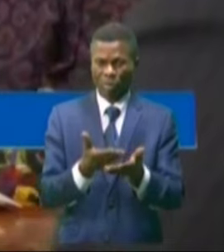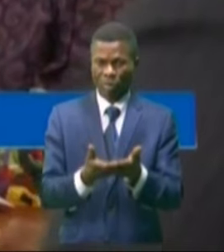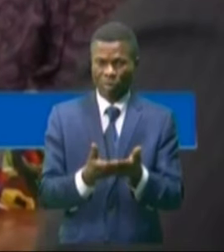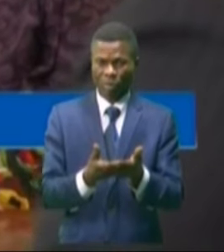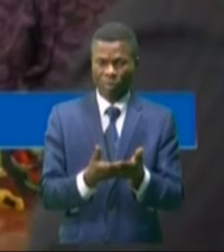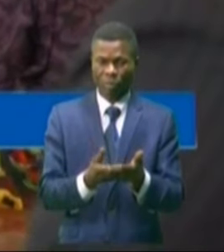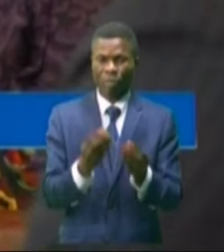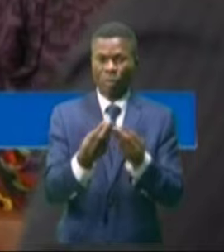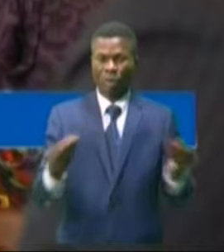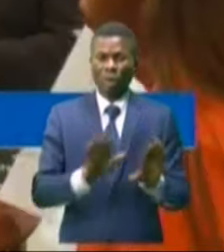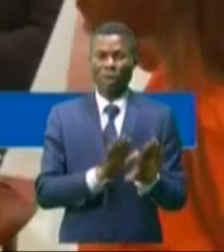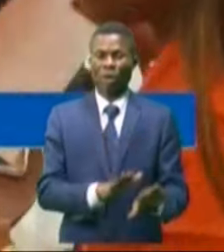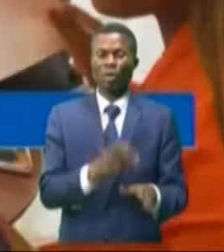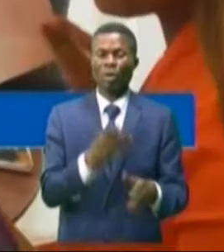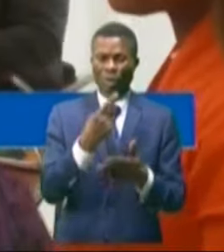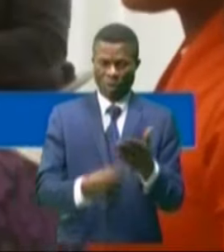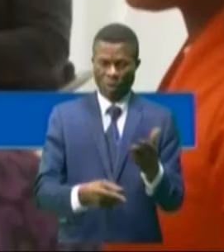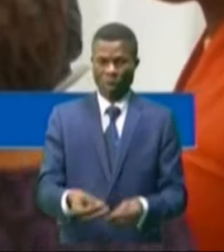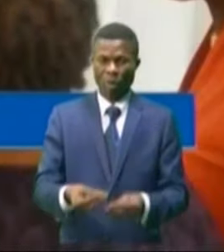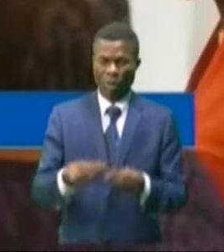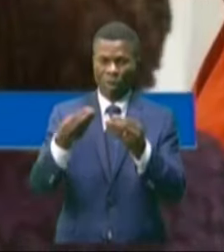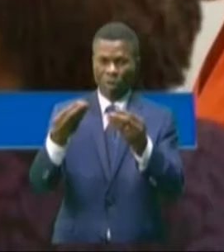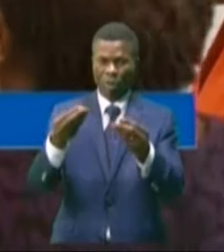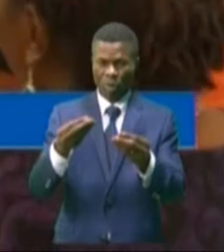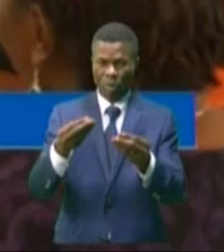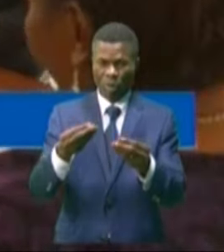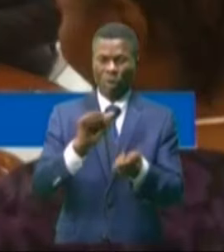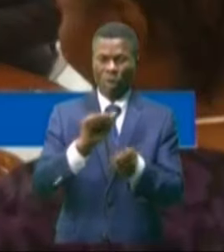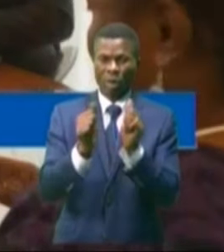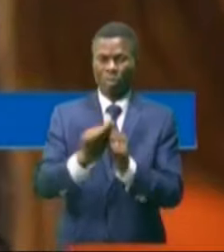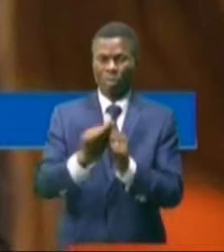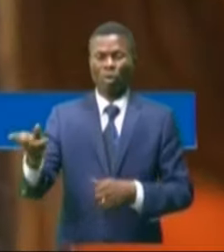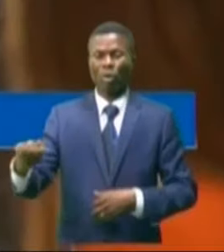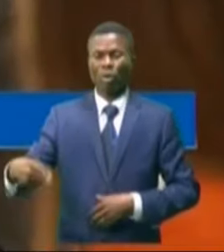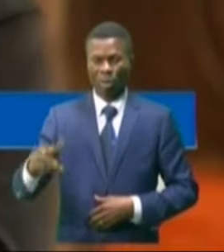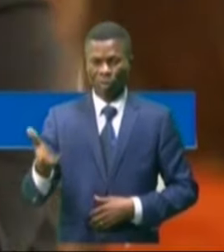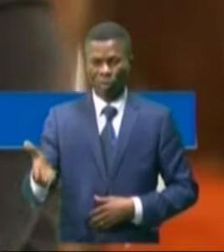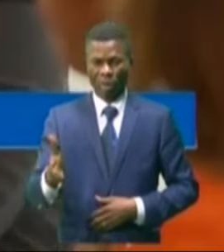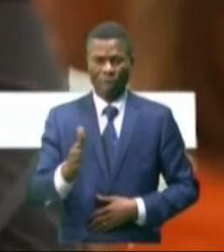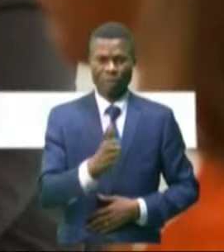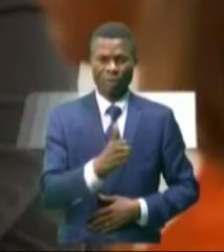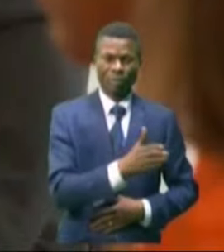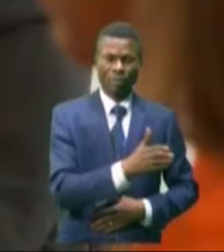résultats escomptés seront mis à échelle dans d'autres provinces.